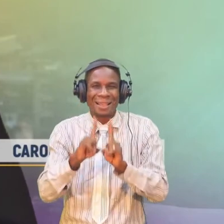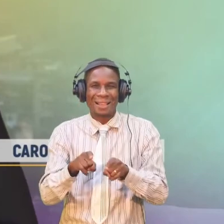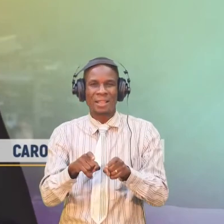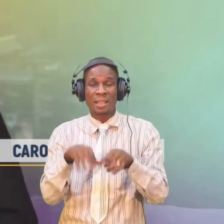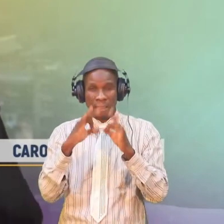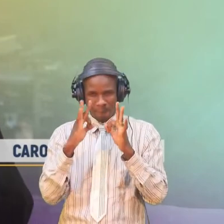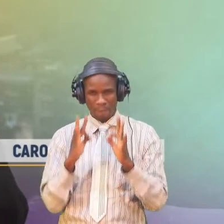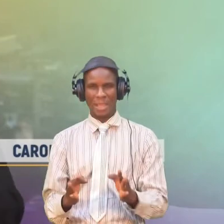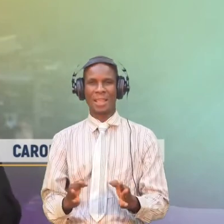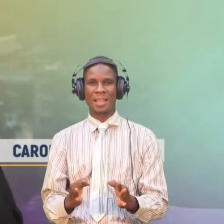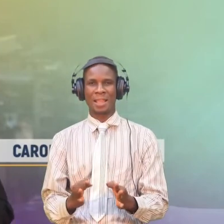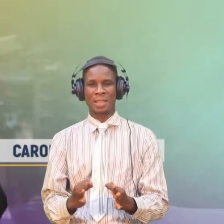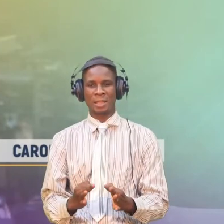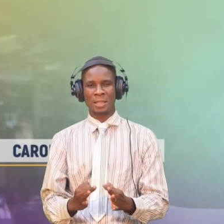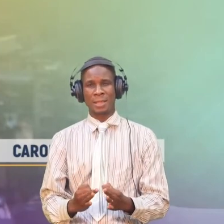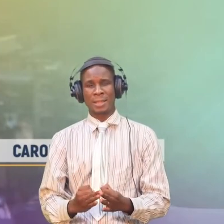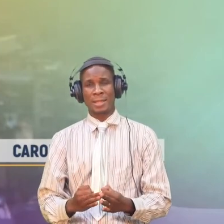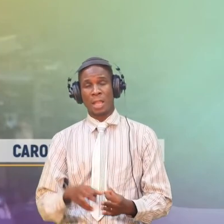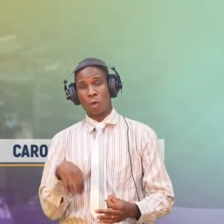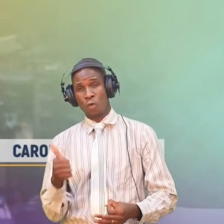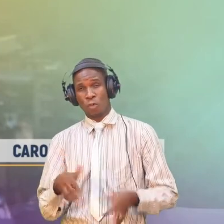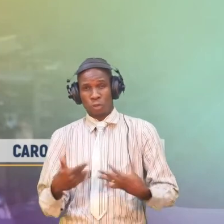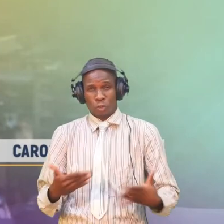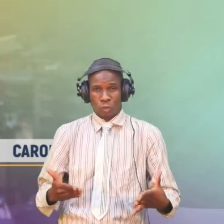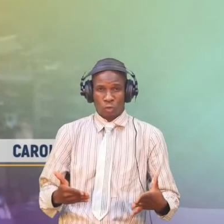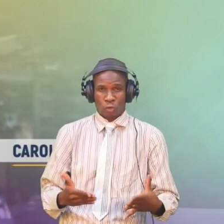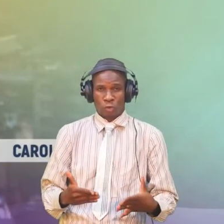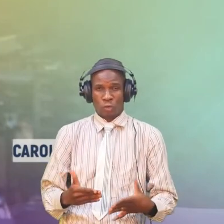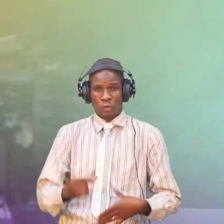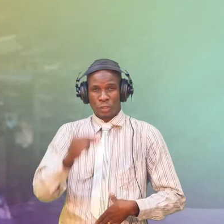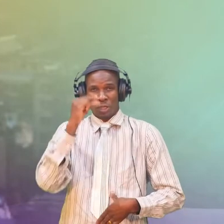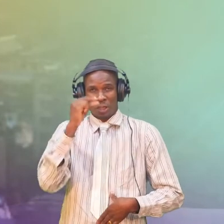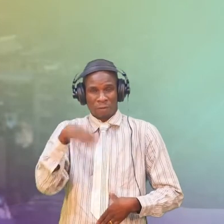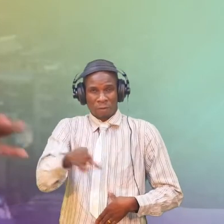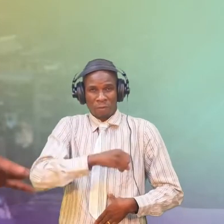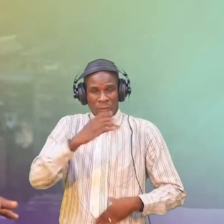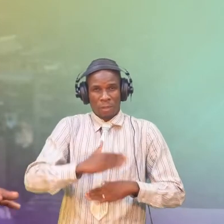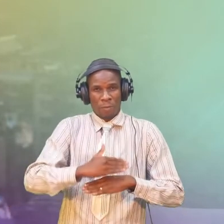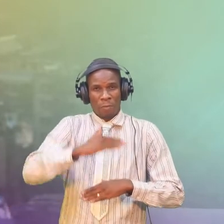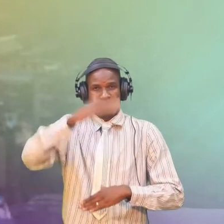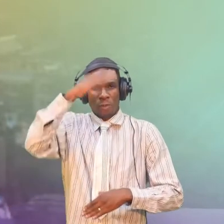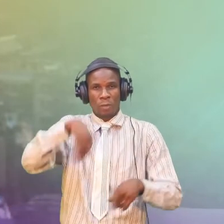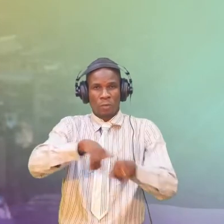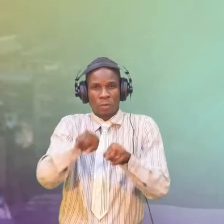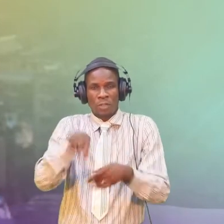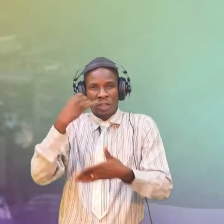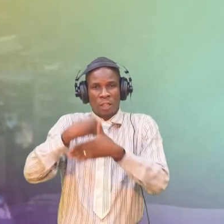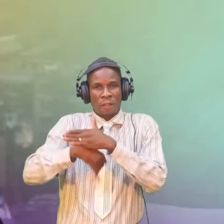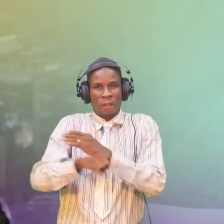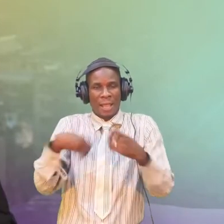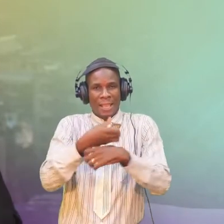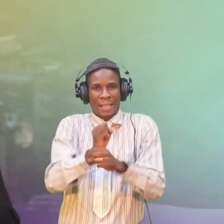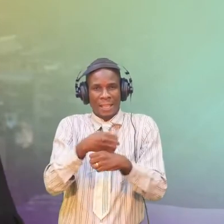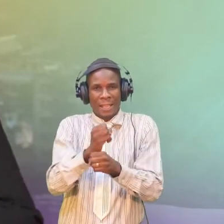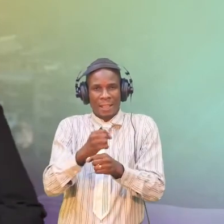wanaweza kupitia. Hata kama mmefanya siku chache au nyingi katika ndoa, kuna